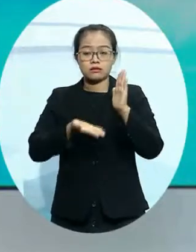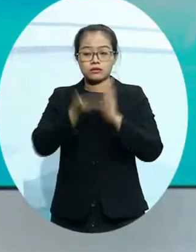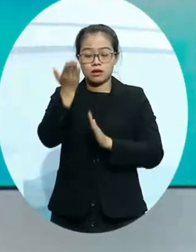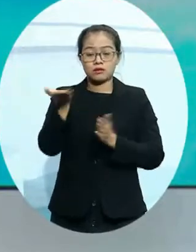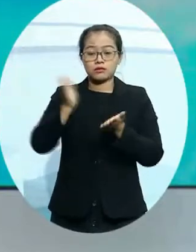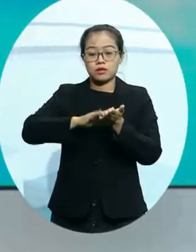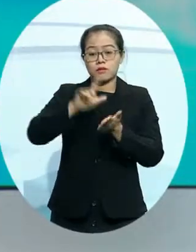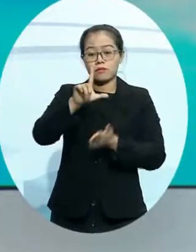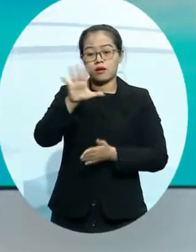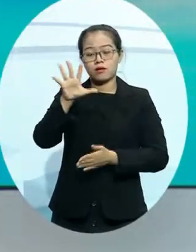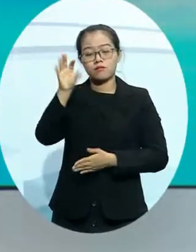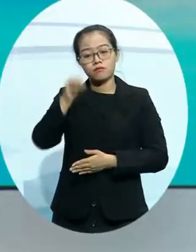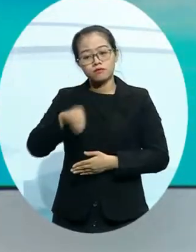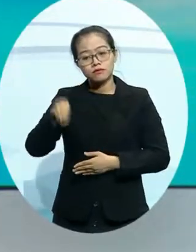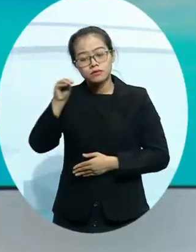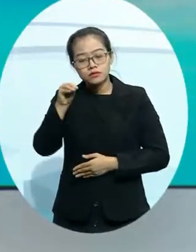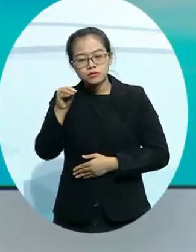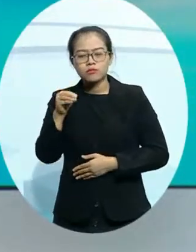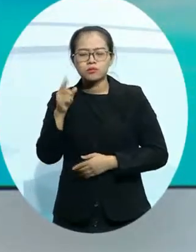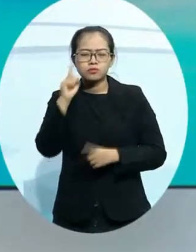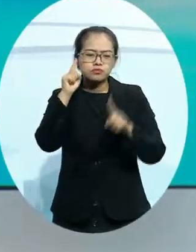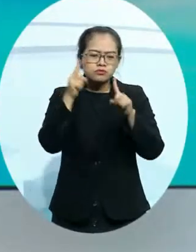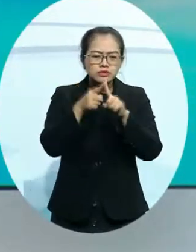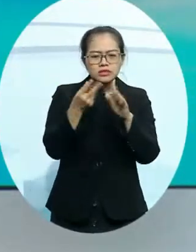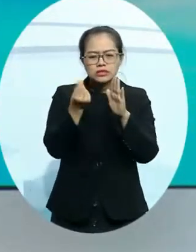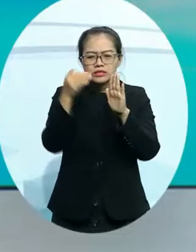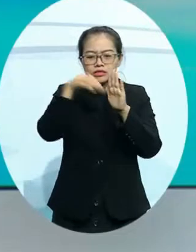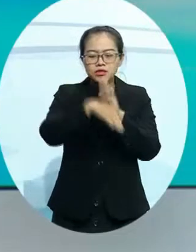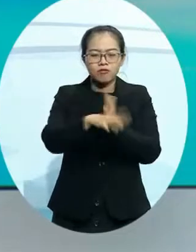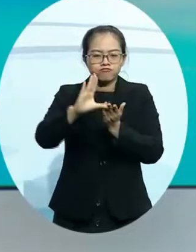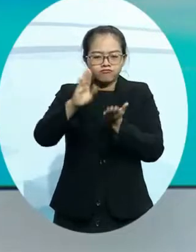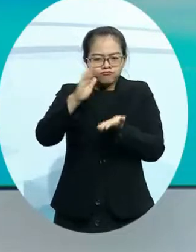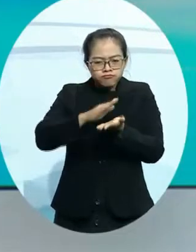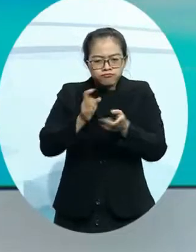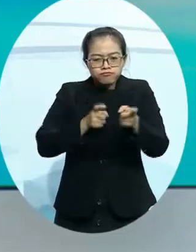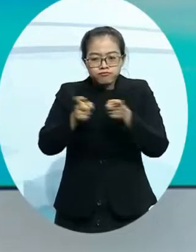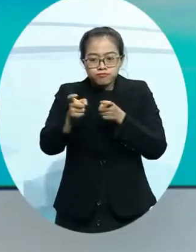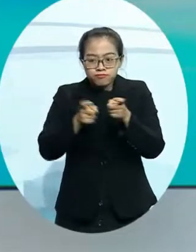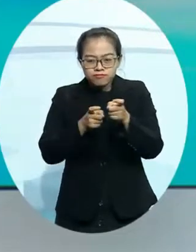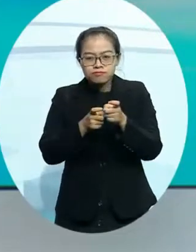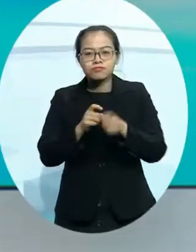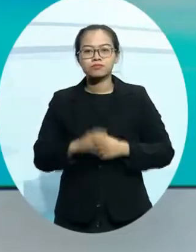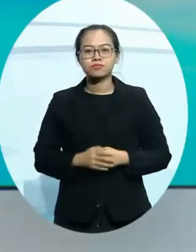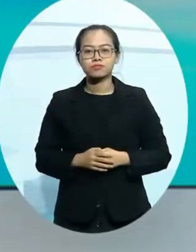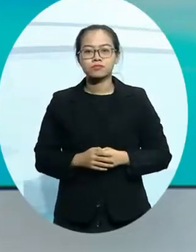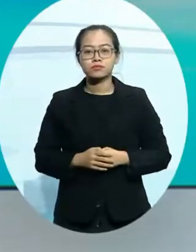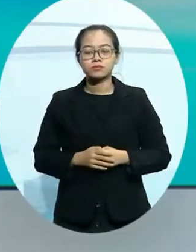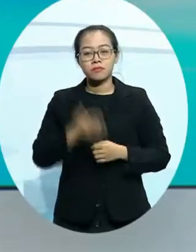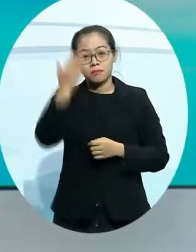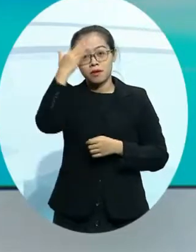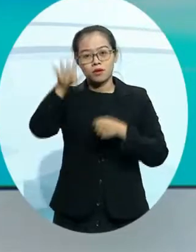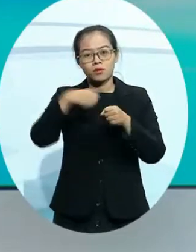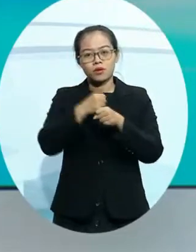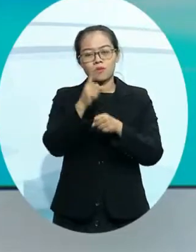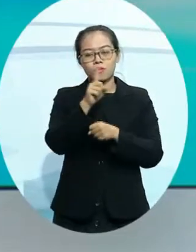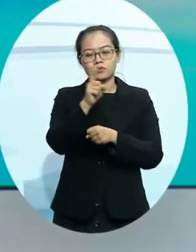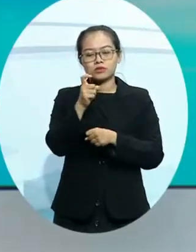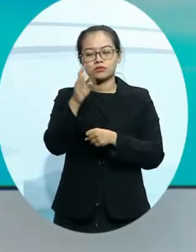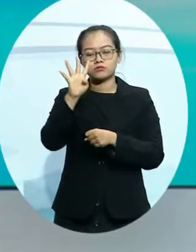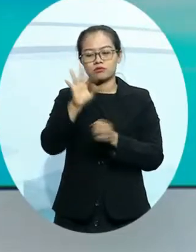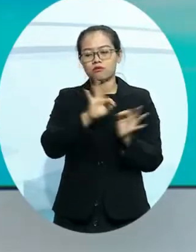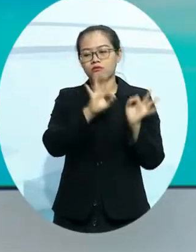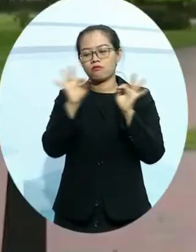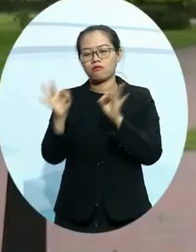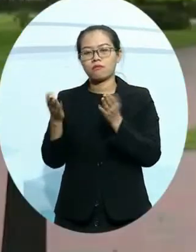0,75% điểm phần trăm nhằm kiềm chế lạm phát, quyết định đánh dấu mức tăng điểm lãi suất cao nhất của Fed kể từ năm 1994.